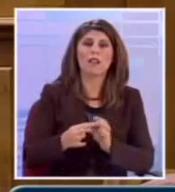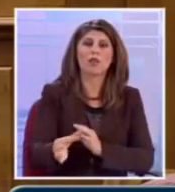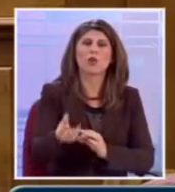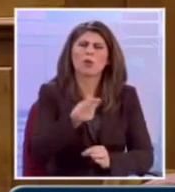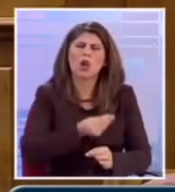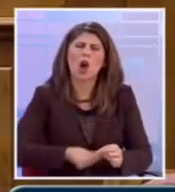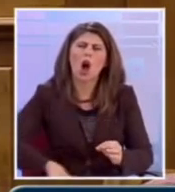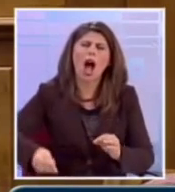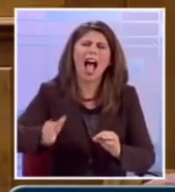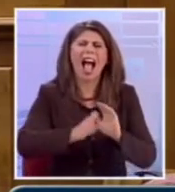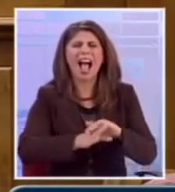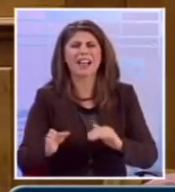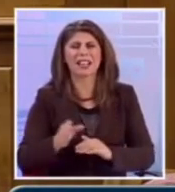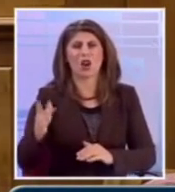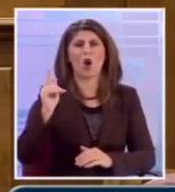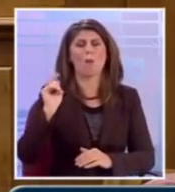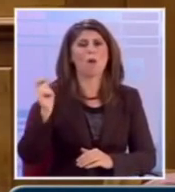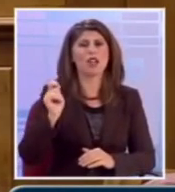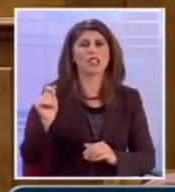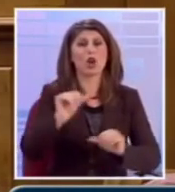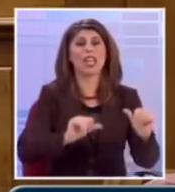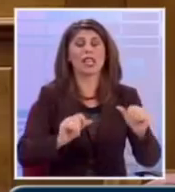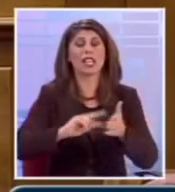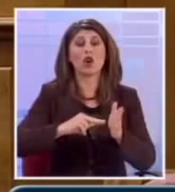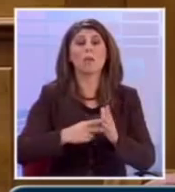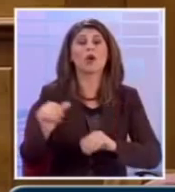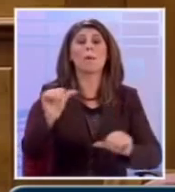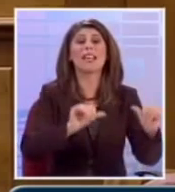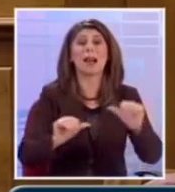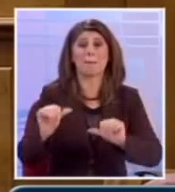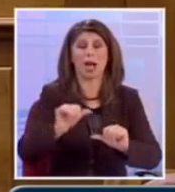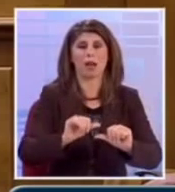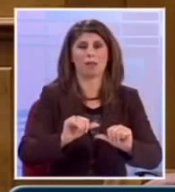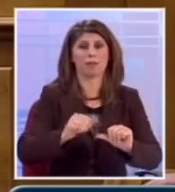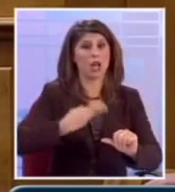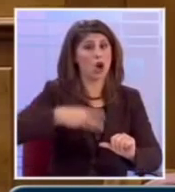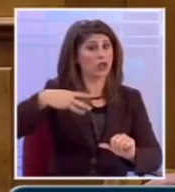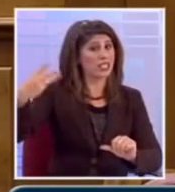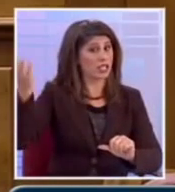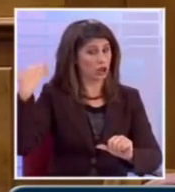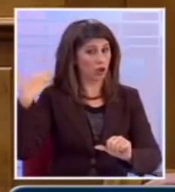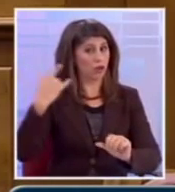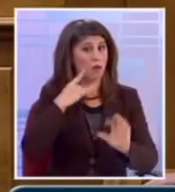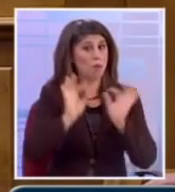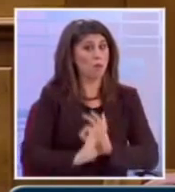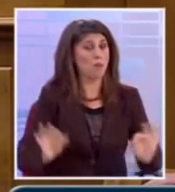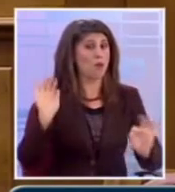πιο ακραίο πολιτικό και οικονομικό πείραμα. Ο ΣΥΡΙΖΑ τότε προειδοποίησε